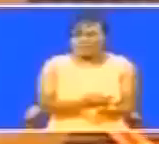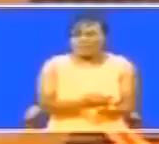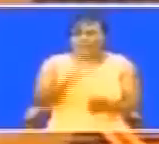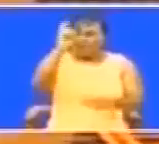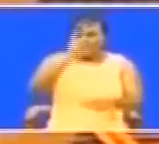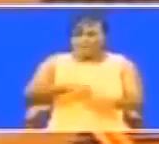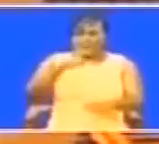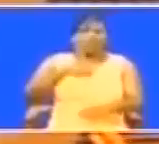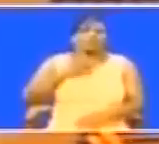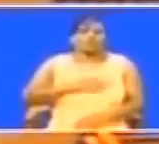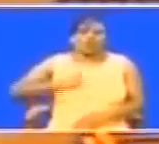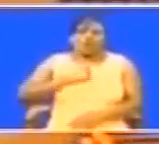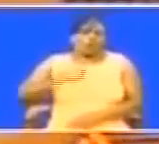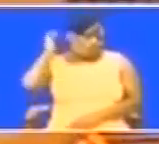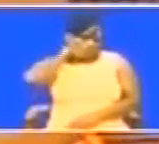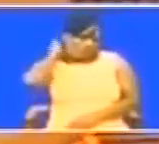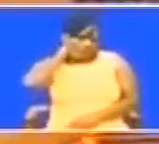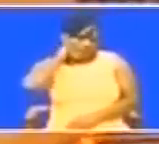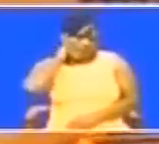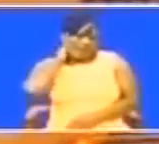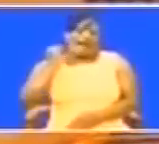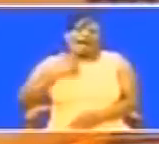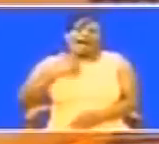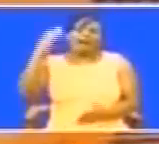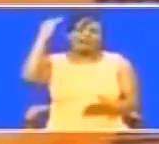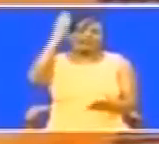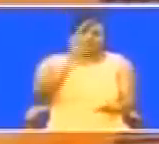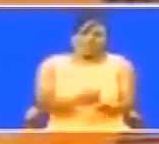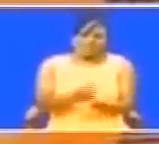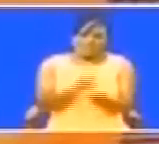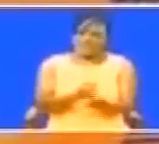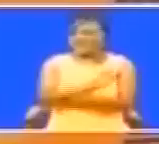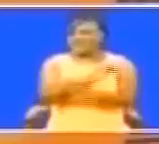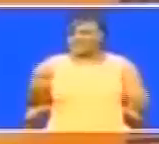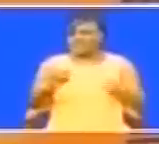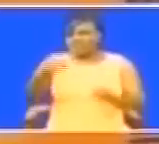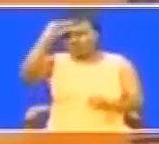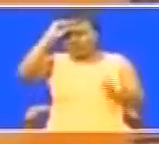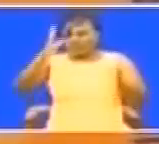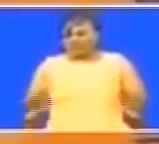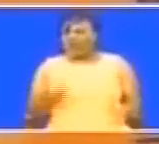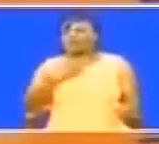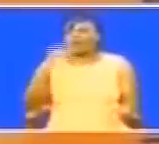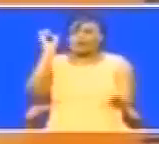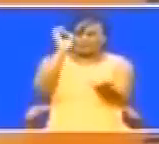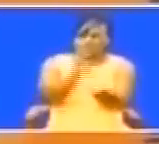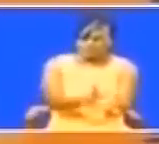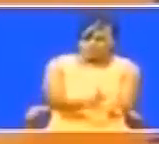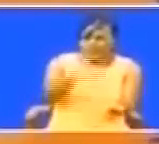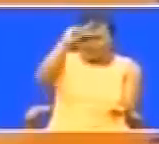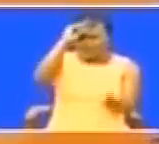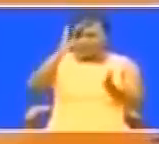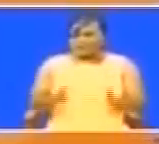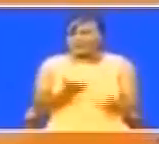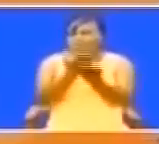la kaunti ya Murang'a kumradhi, wamepitisha hoja ya kutokuwa na imani na gavana Mwangi wa Iria. Hoja ya kutimuliwa mamlakani